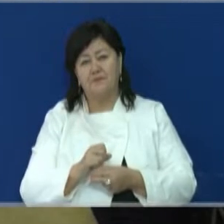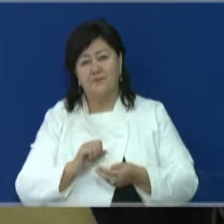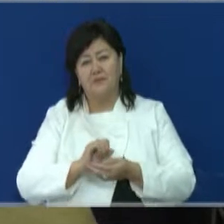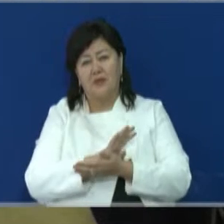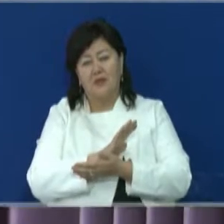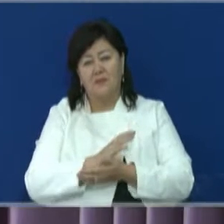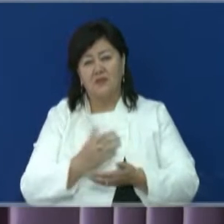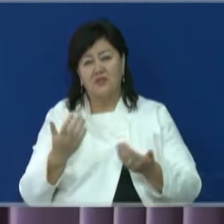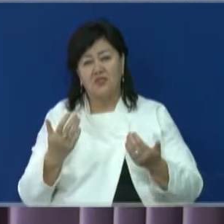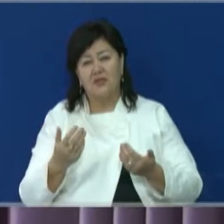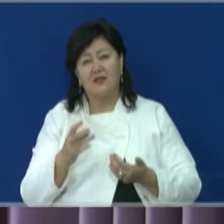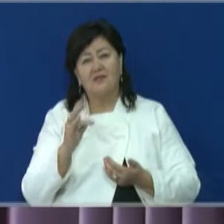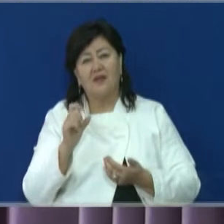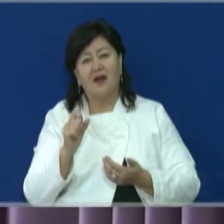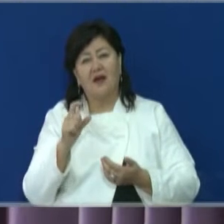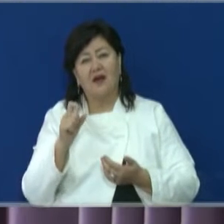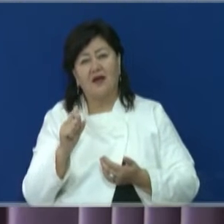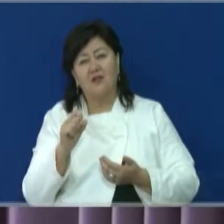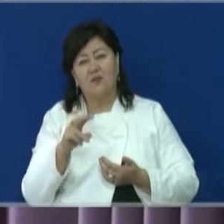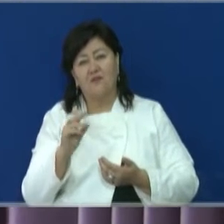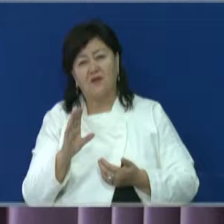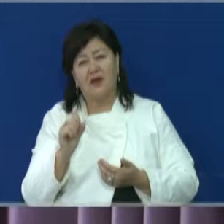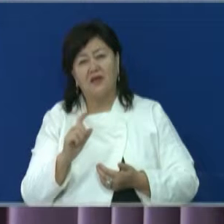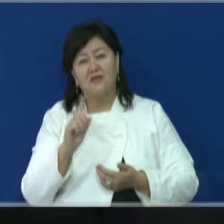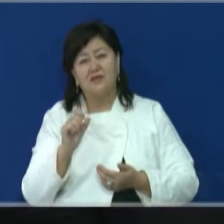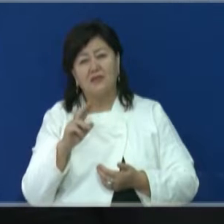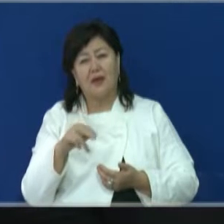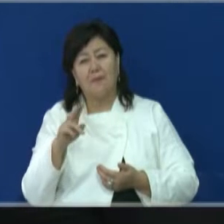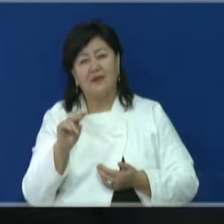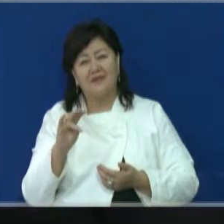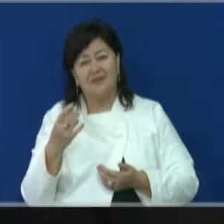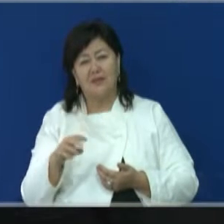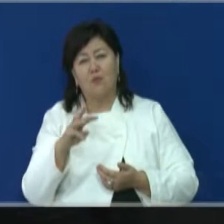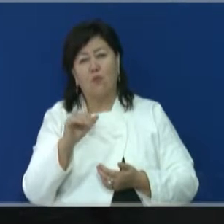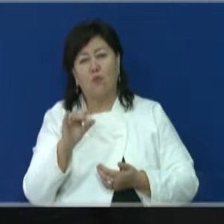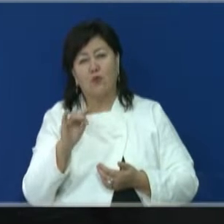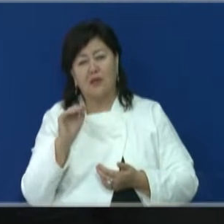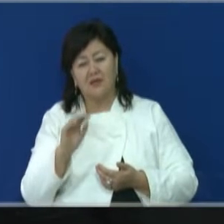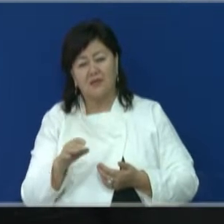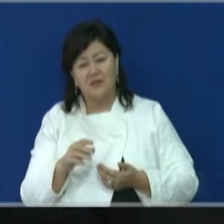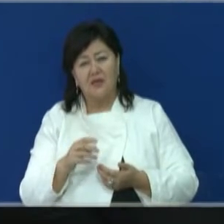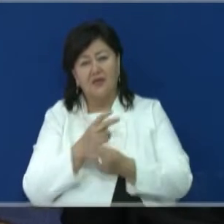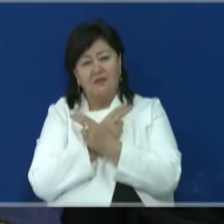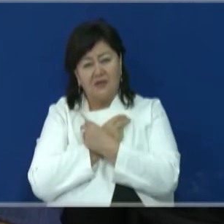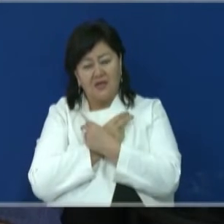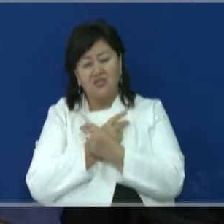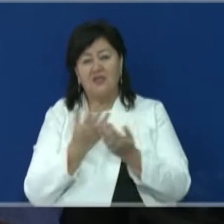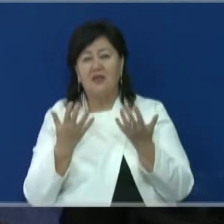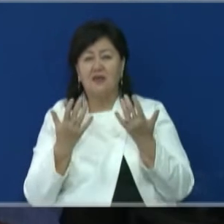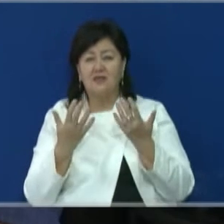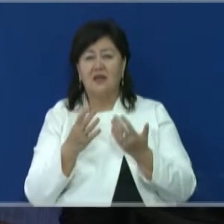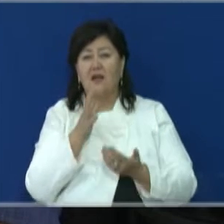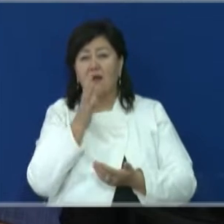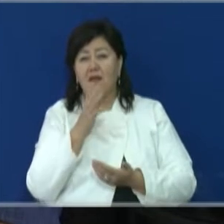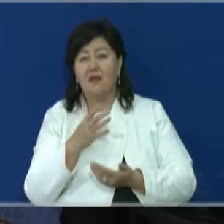Цеменшілер кенті, Нахаловка шағын ауданы, Бобровка кенті, Западный және Мұрат саяжайының тұрғындары шахар басшысына бірнеше жылдар бойы шешілмей келе